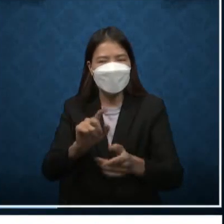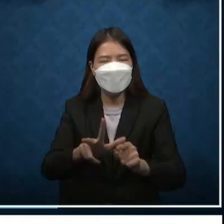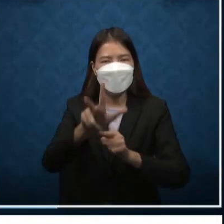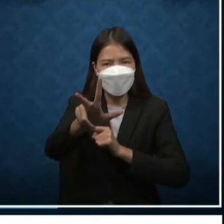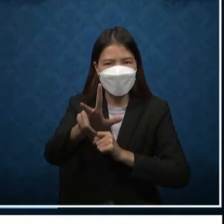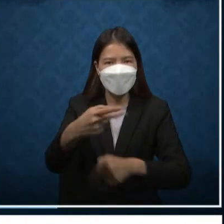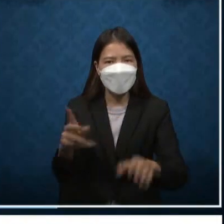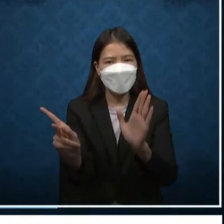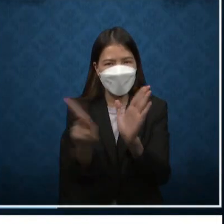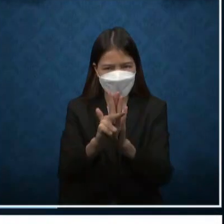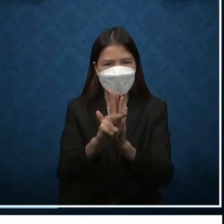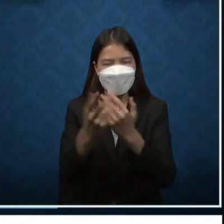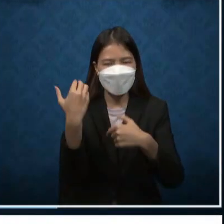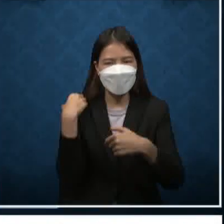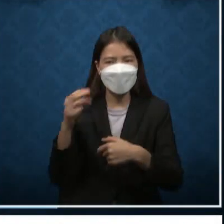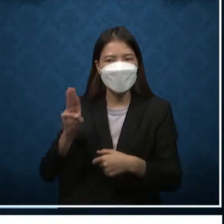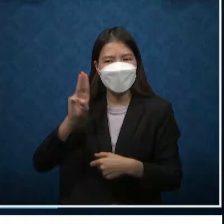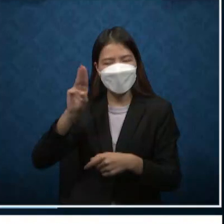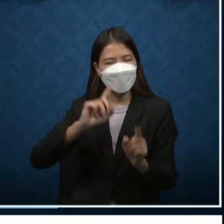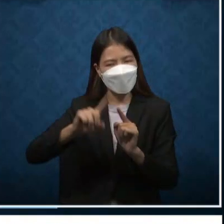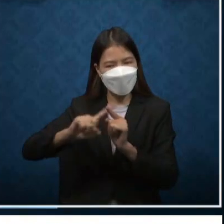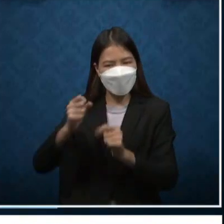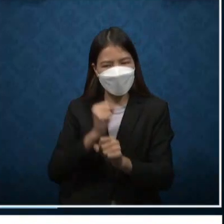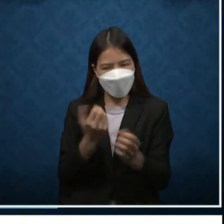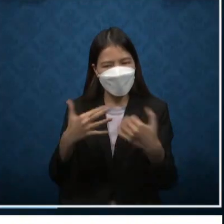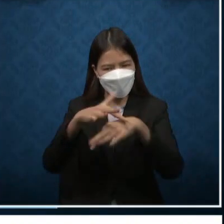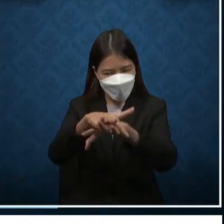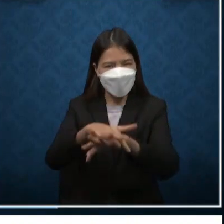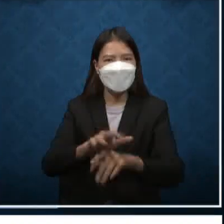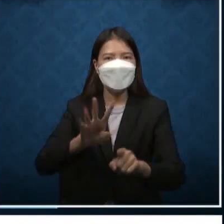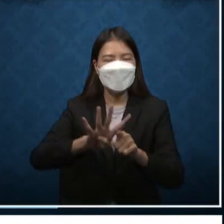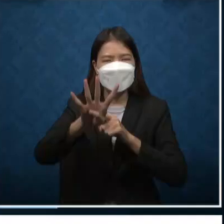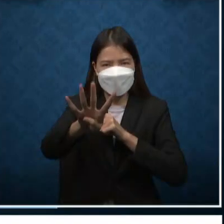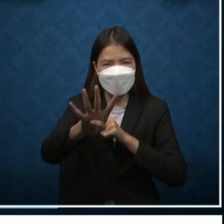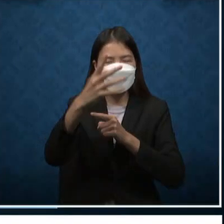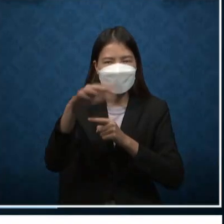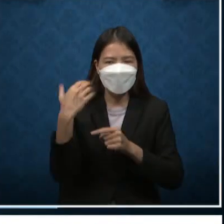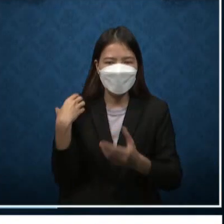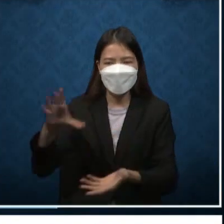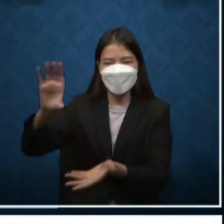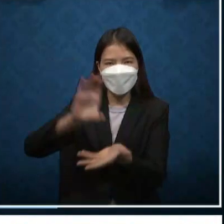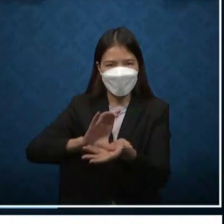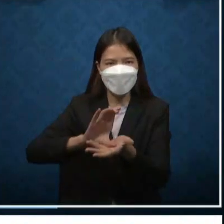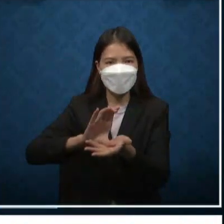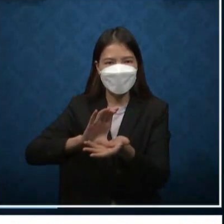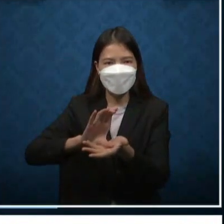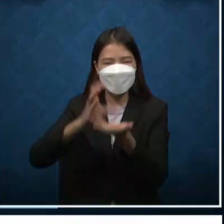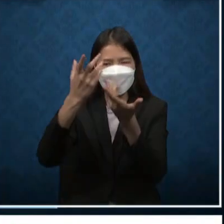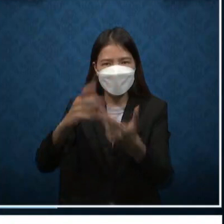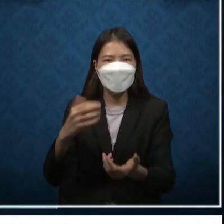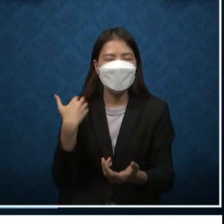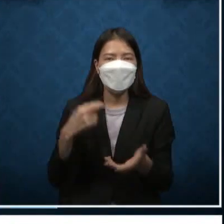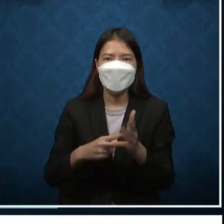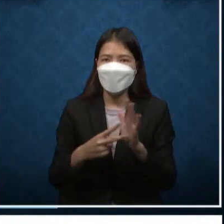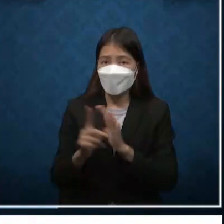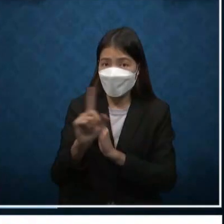ฎิกาข้อตกโรงจัญญาบัน ซึ่งใช้ในการทำงานร่วมกันก. ที่ 4 ก็คือกองทุนไม่ได้หม